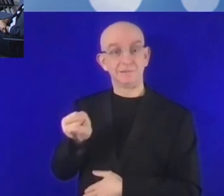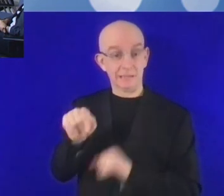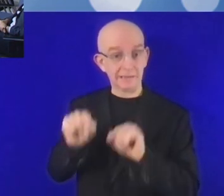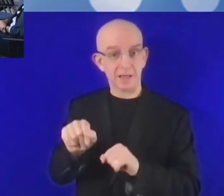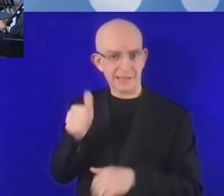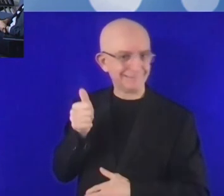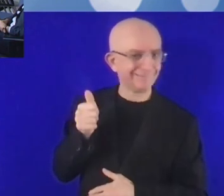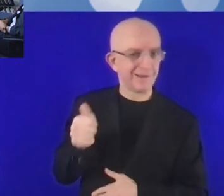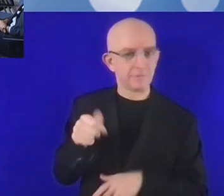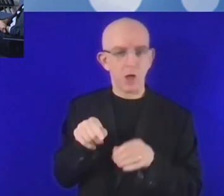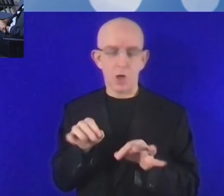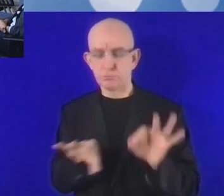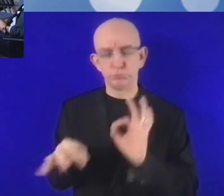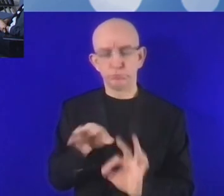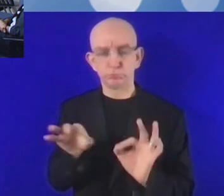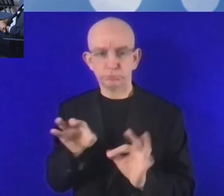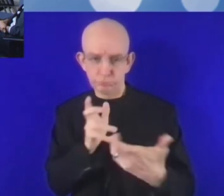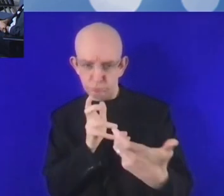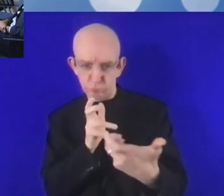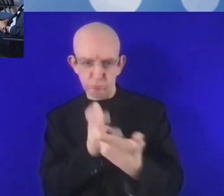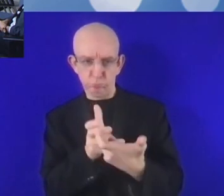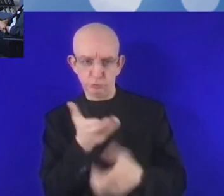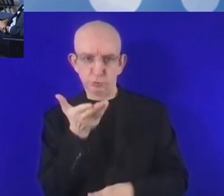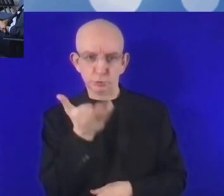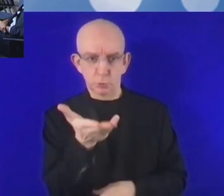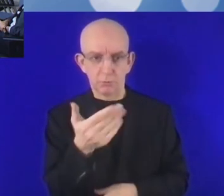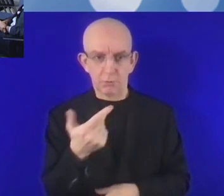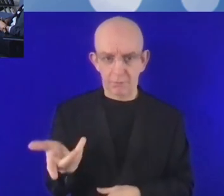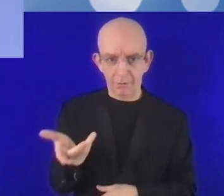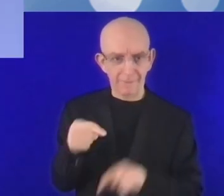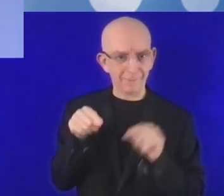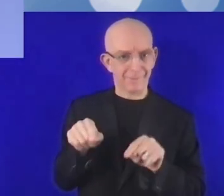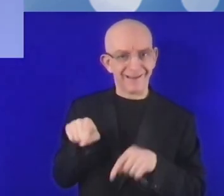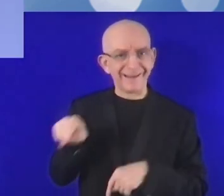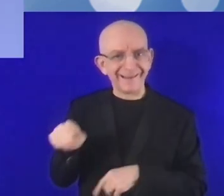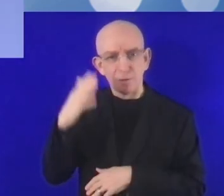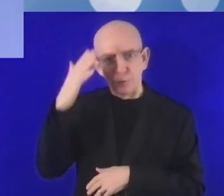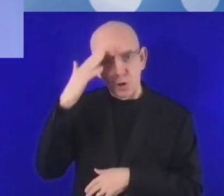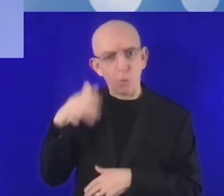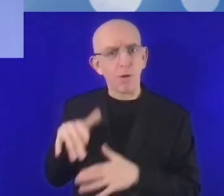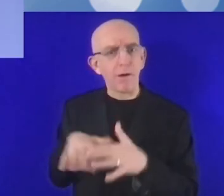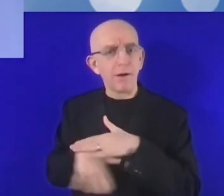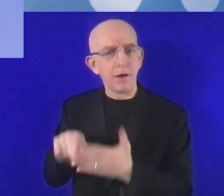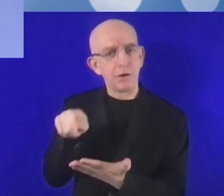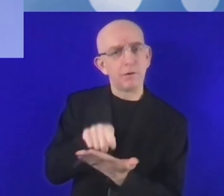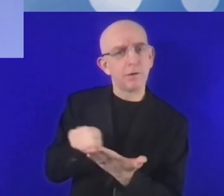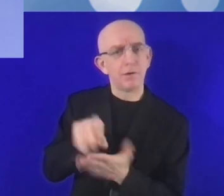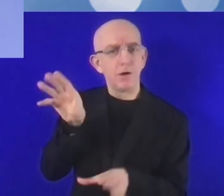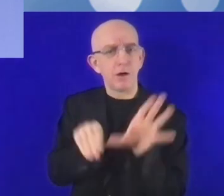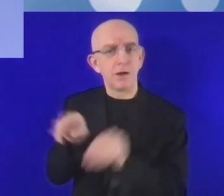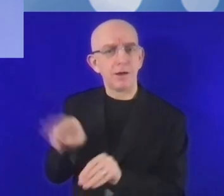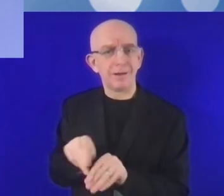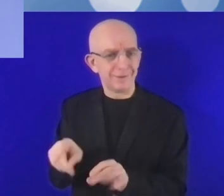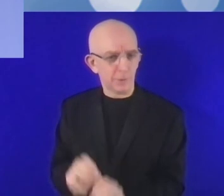们创作个人喜好的私人定制的音乐，我们就不需要来学习和购买这些技